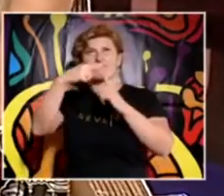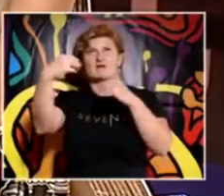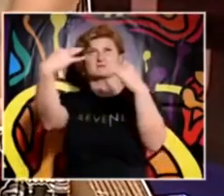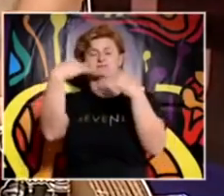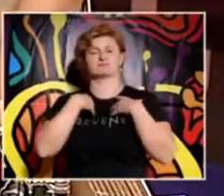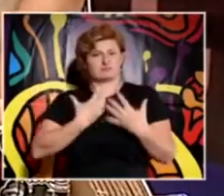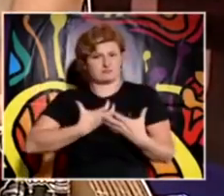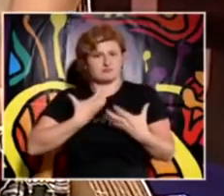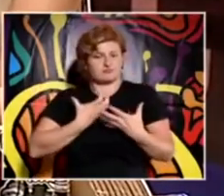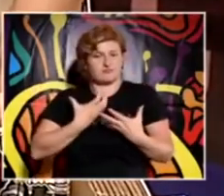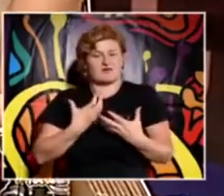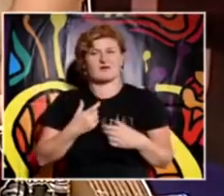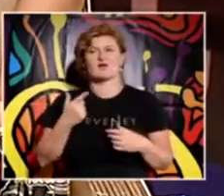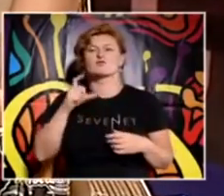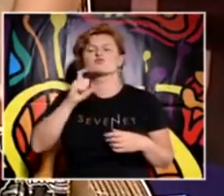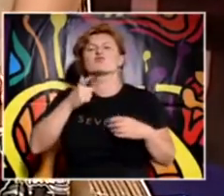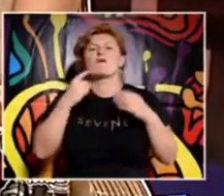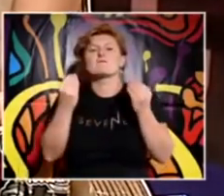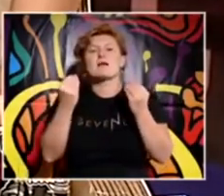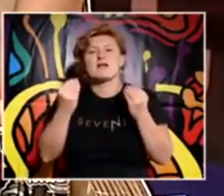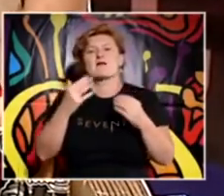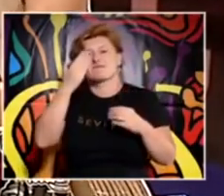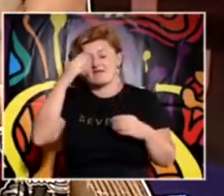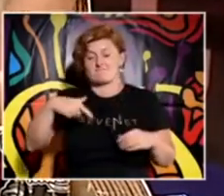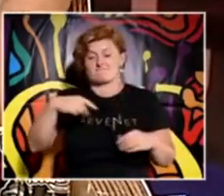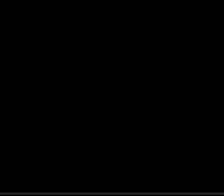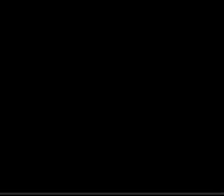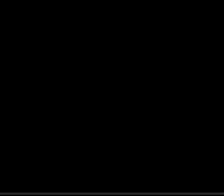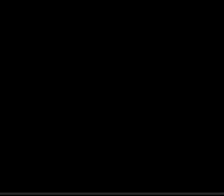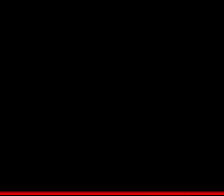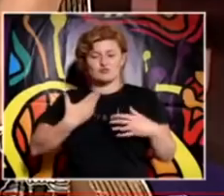jest piękne, właśnie o to chodzi, że my też tutaj mamy w Polsce chociażby każdy...